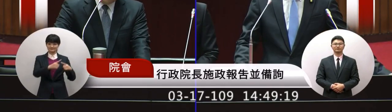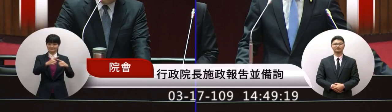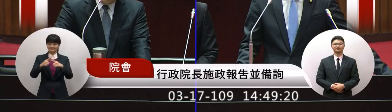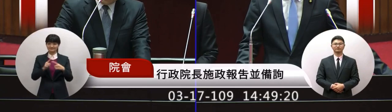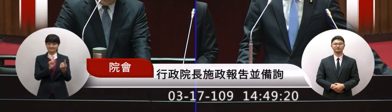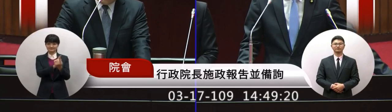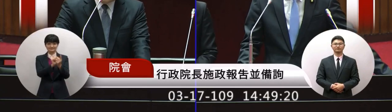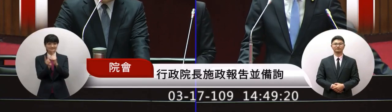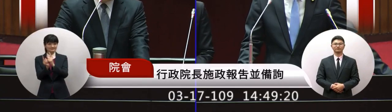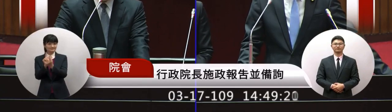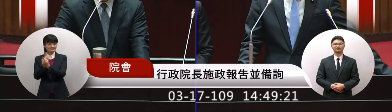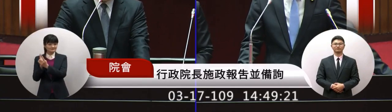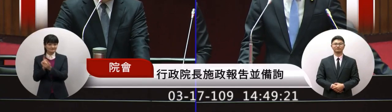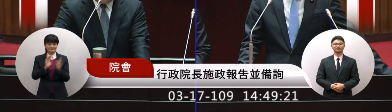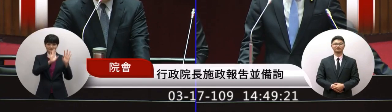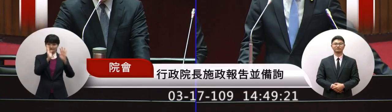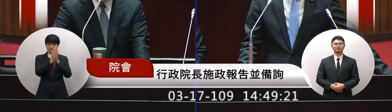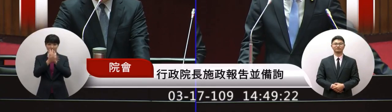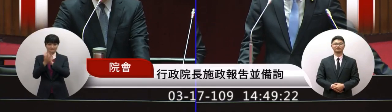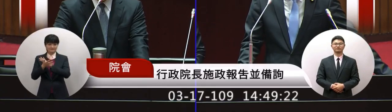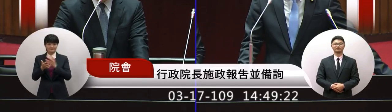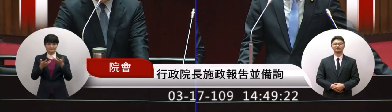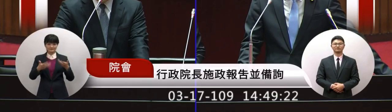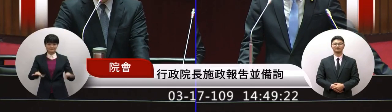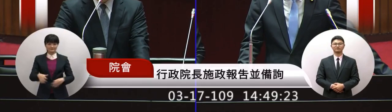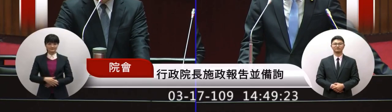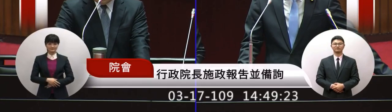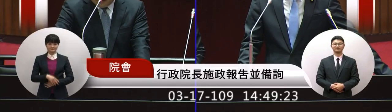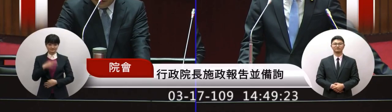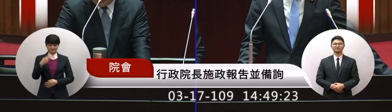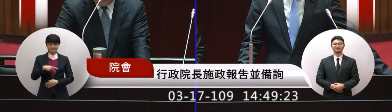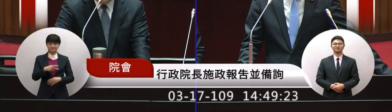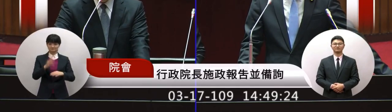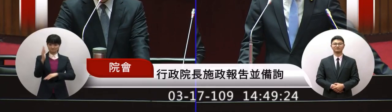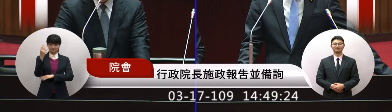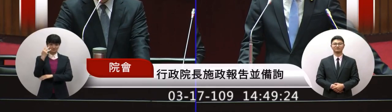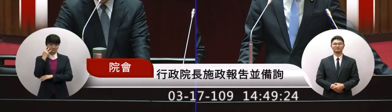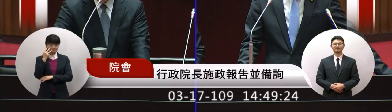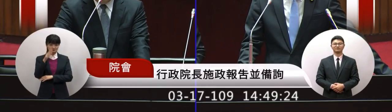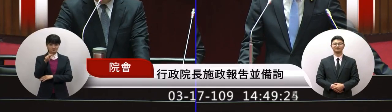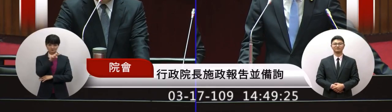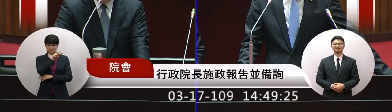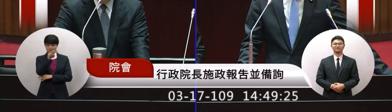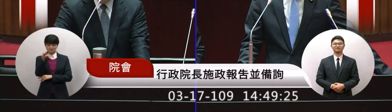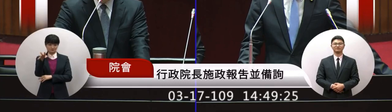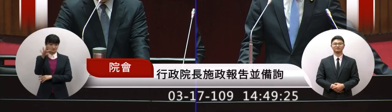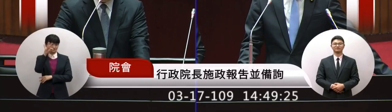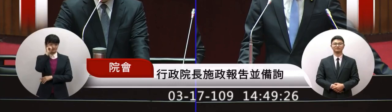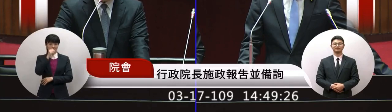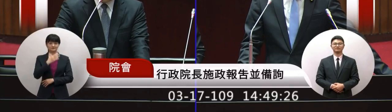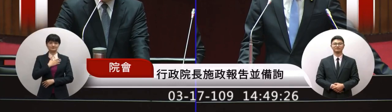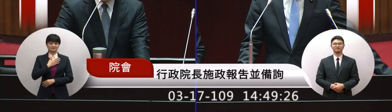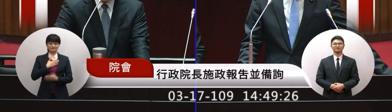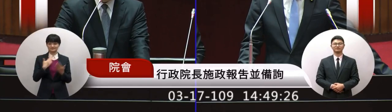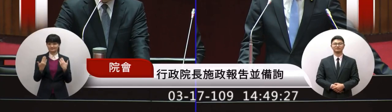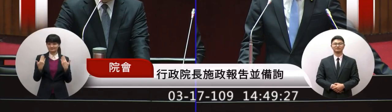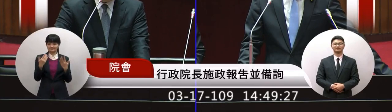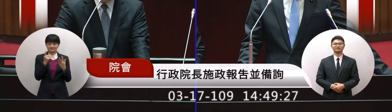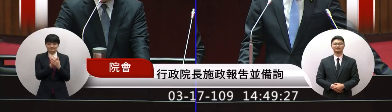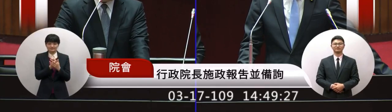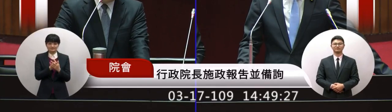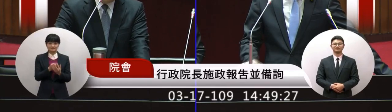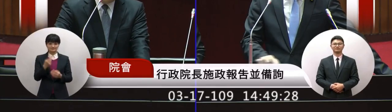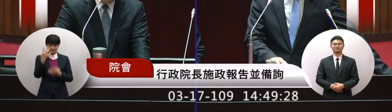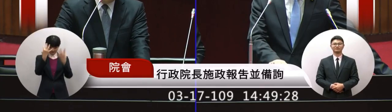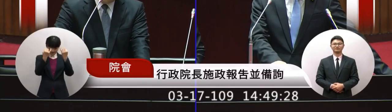暖，看尽了政坛的现实嘴脸，我已经不看